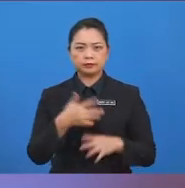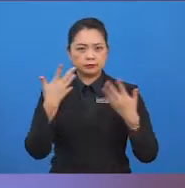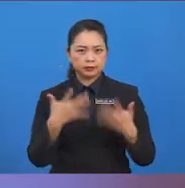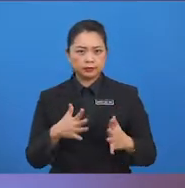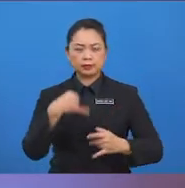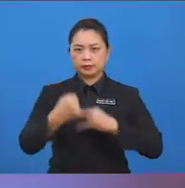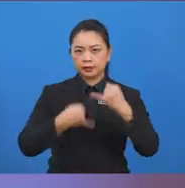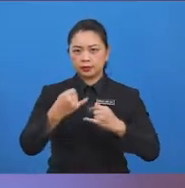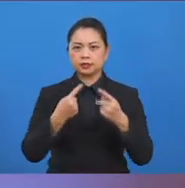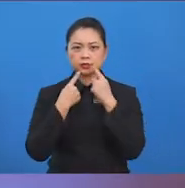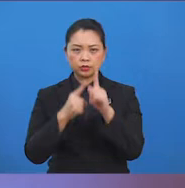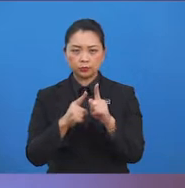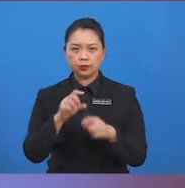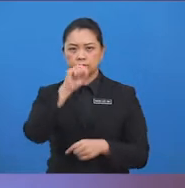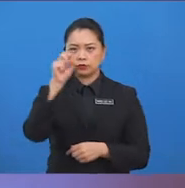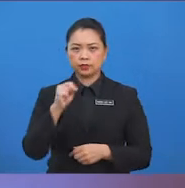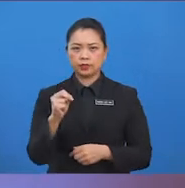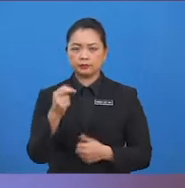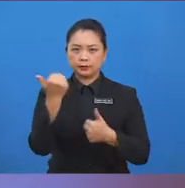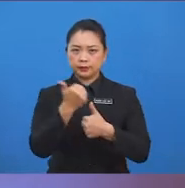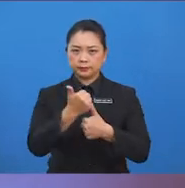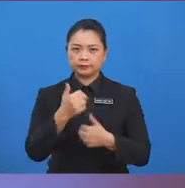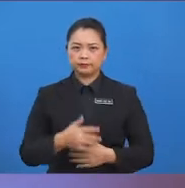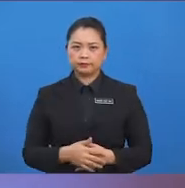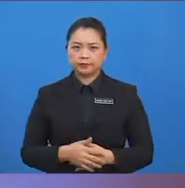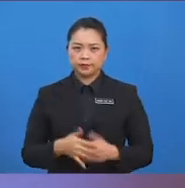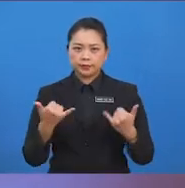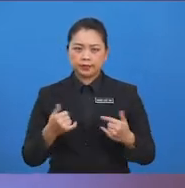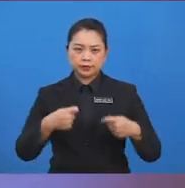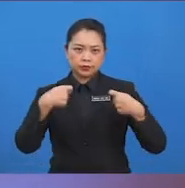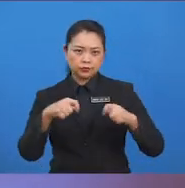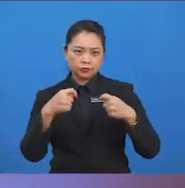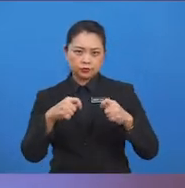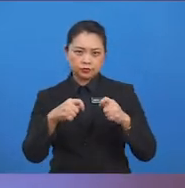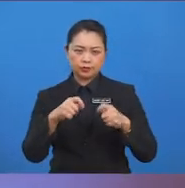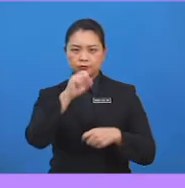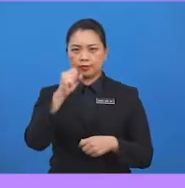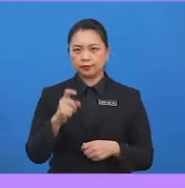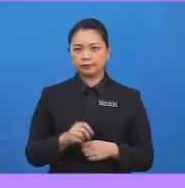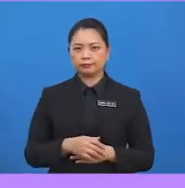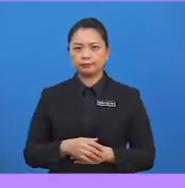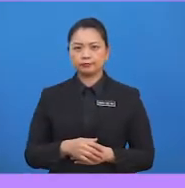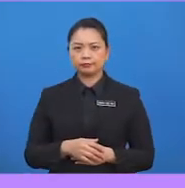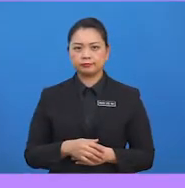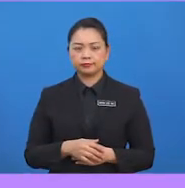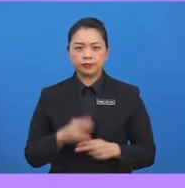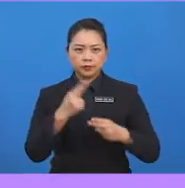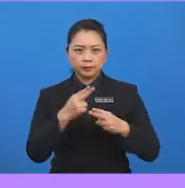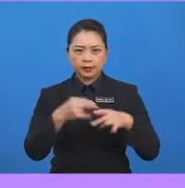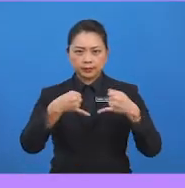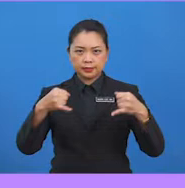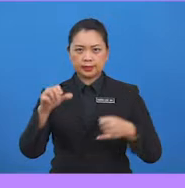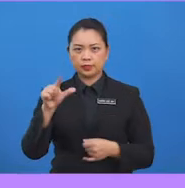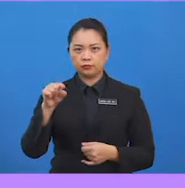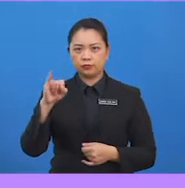berjaya menjawab soalan yang pertama. Sekarang, cuba pula soalan yang seterusnya. Namakan jenis aloi